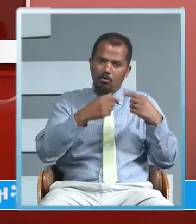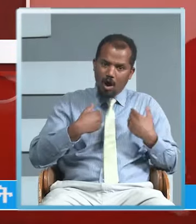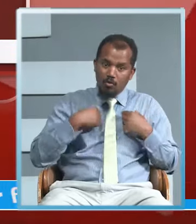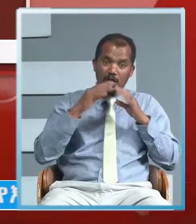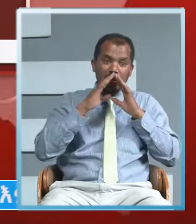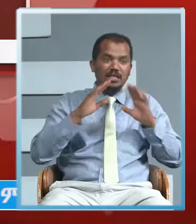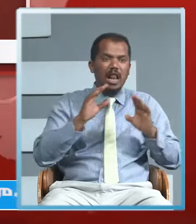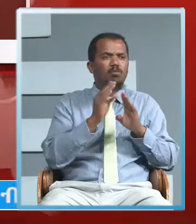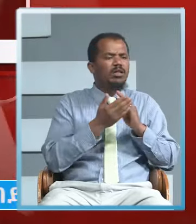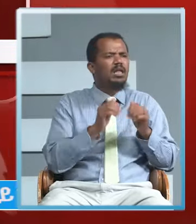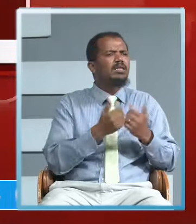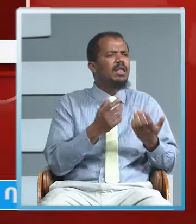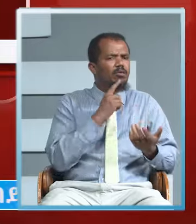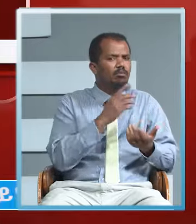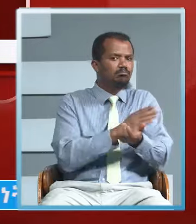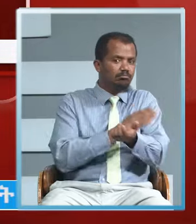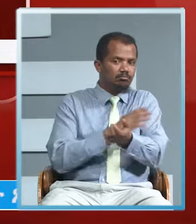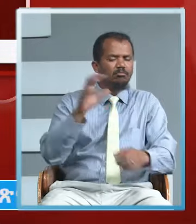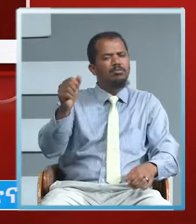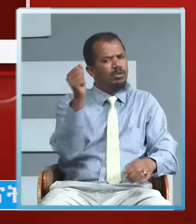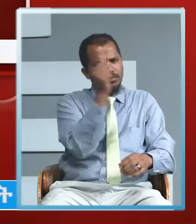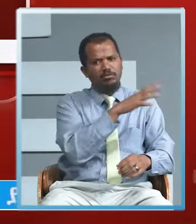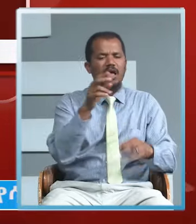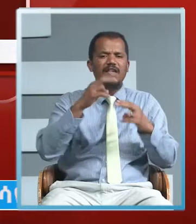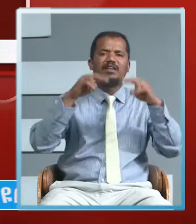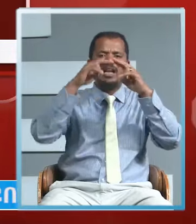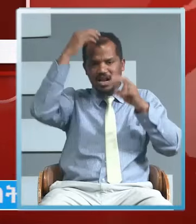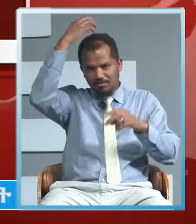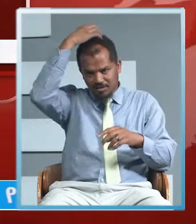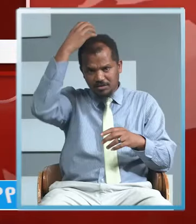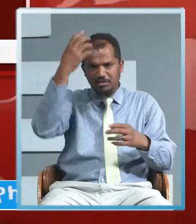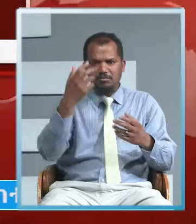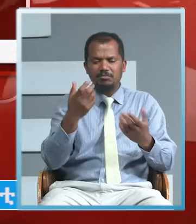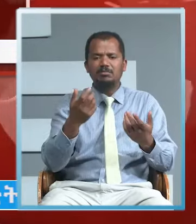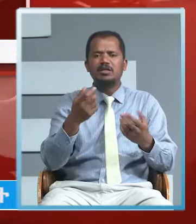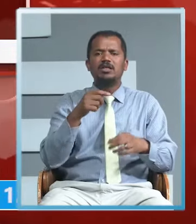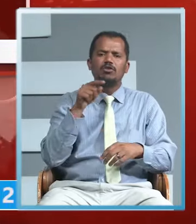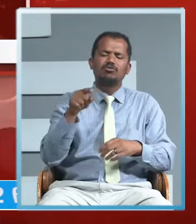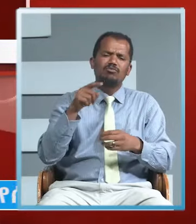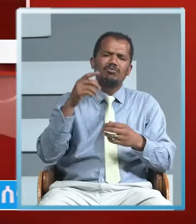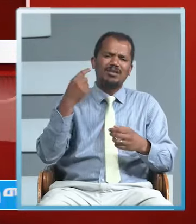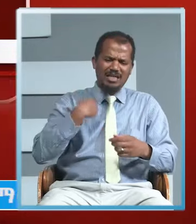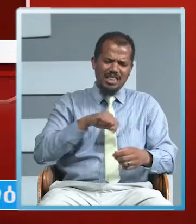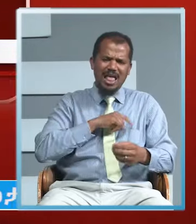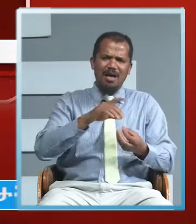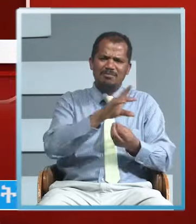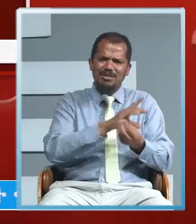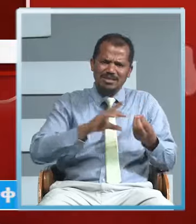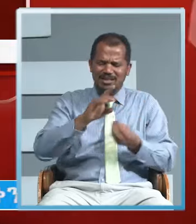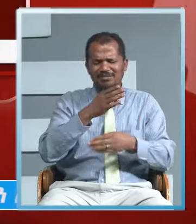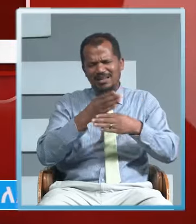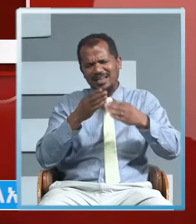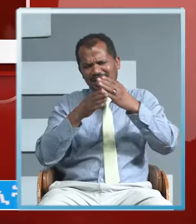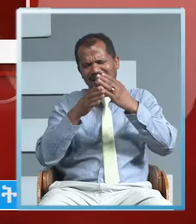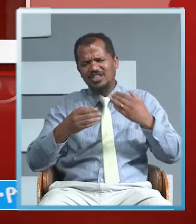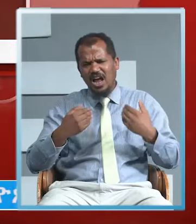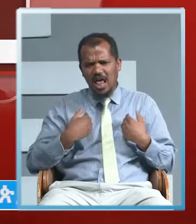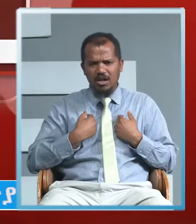የሰላም ሁኔታ እየተሻሻለ ነው አሰራሩ። ይሄ የፌዴራል መንግስትም ተፈናቃዮቹ የነበሩበት ክልልም የእኛም ክልልም በየደረጃው